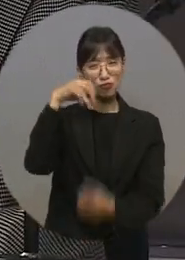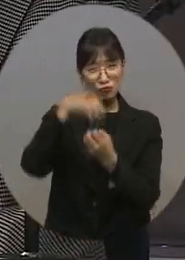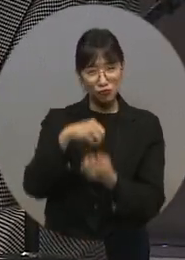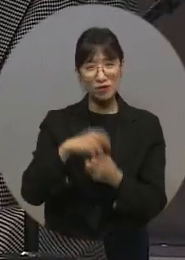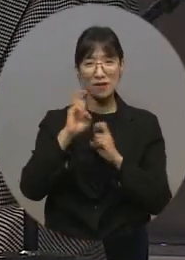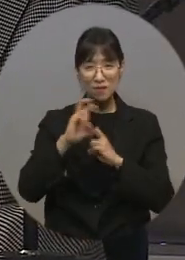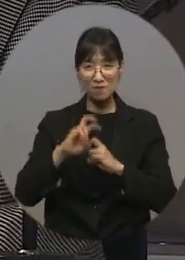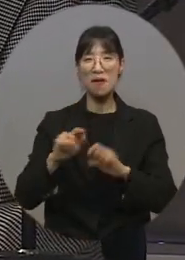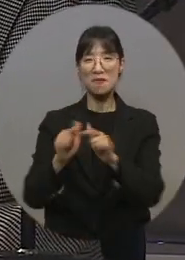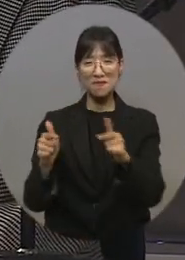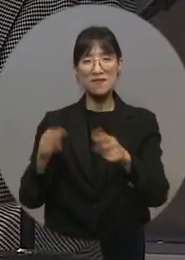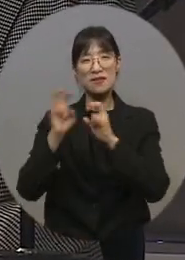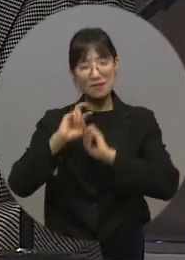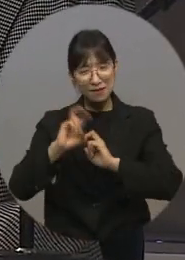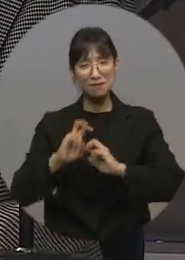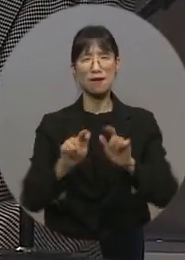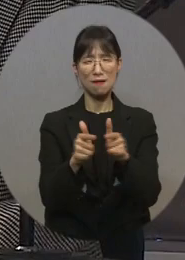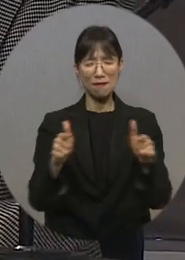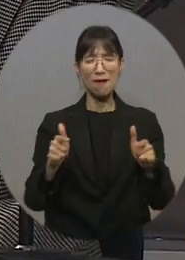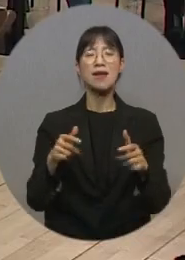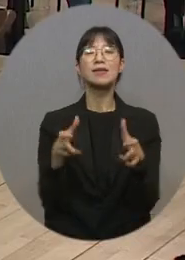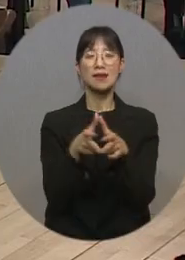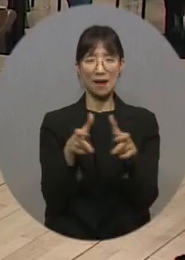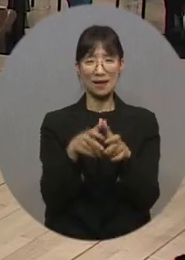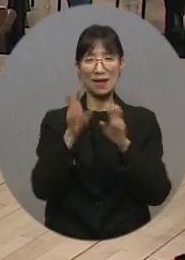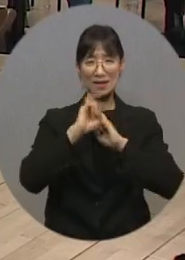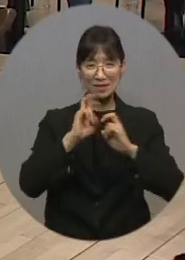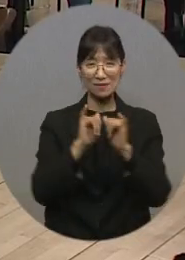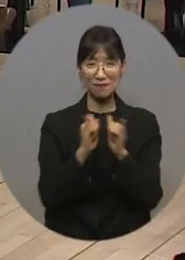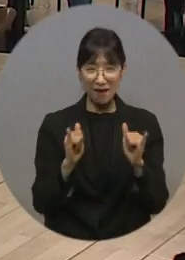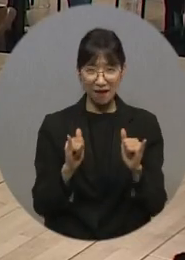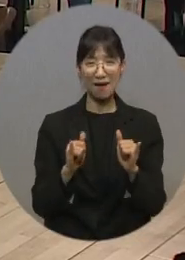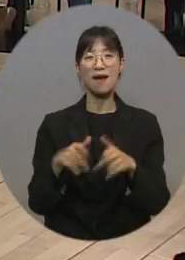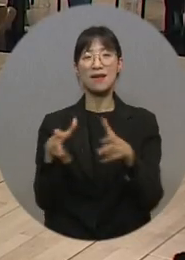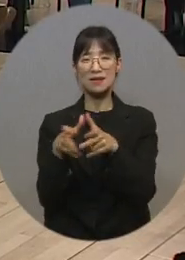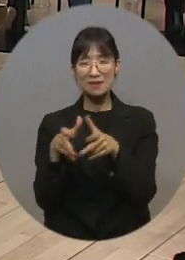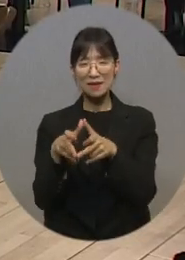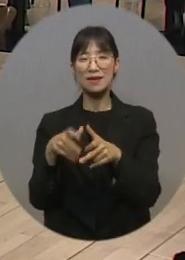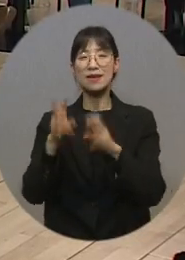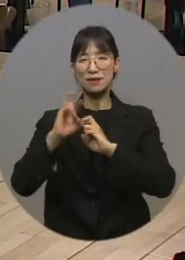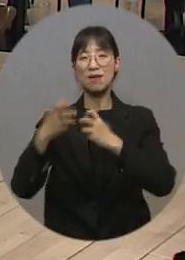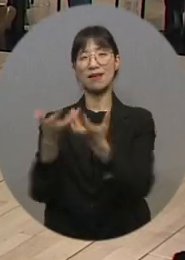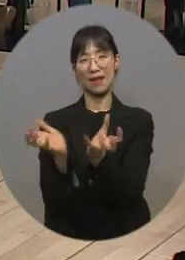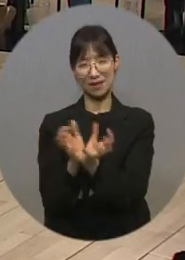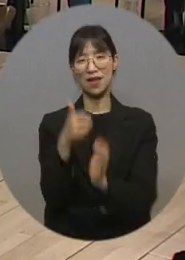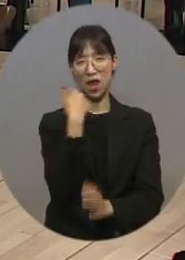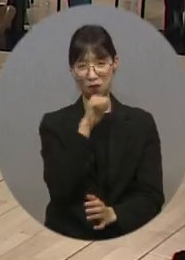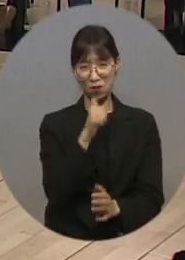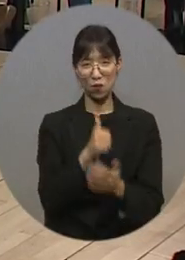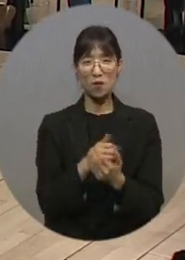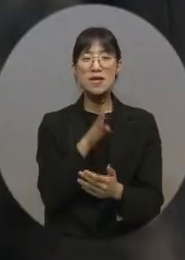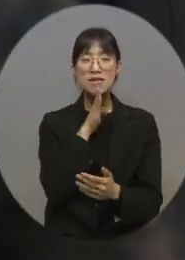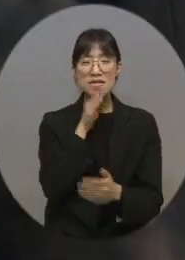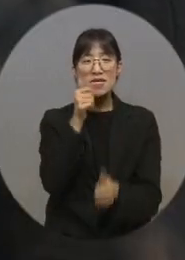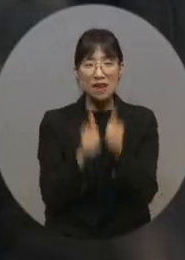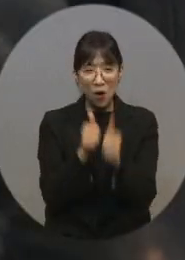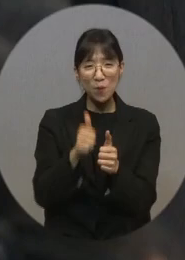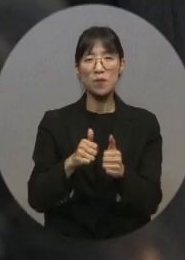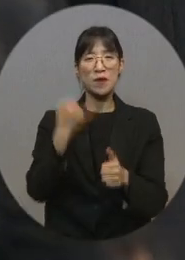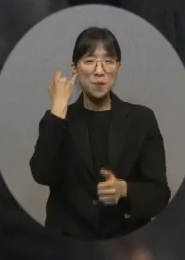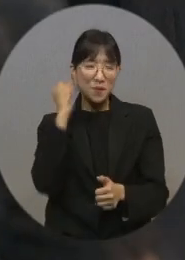등 다양한 장르에서 활동하는 장애인 음악가와 장애 음악 단체를 소개하고 실험적인 창작 끝까지